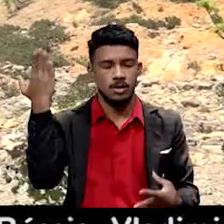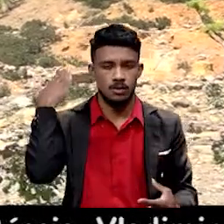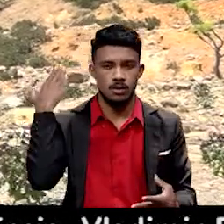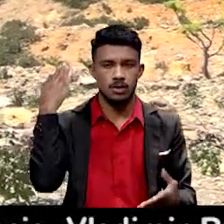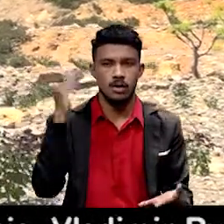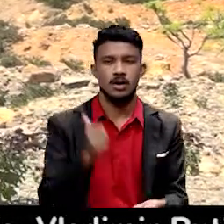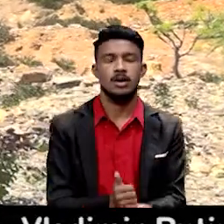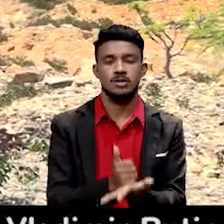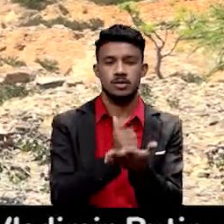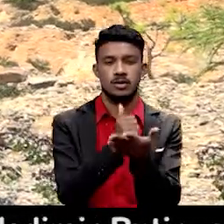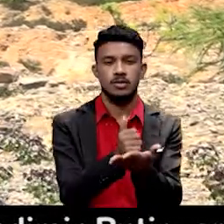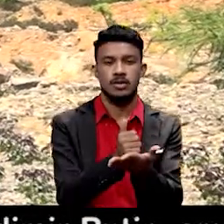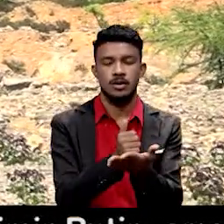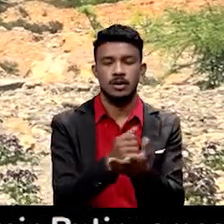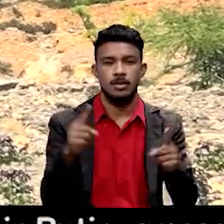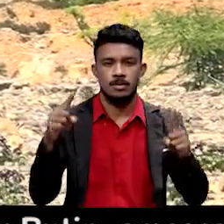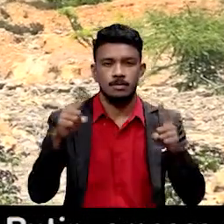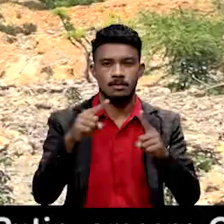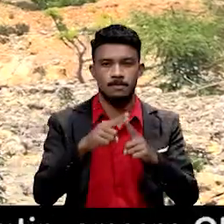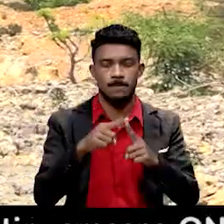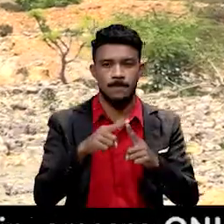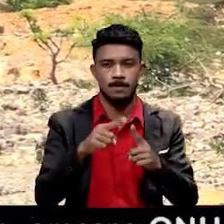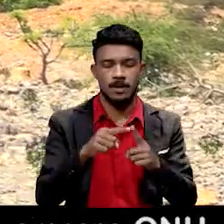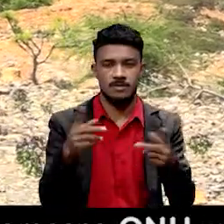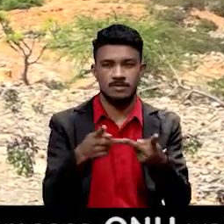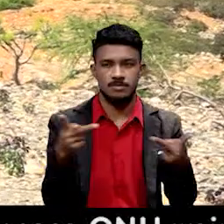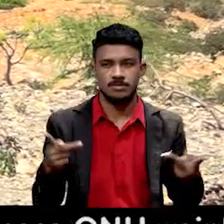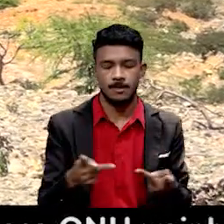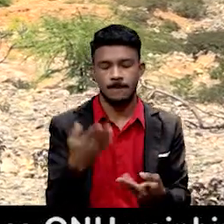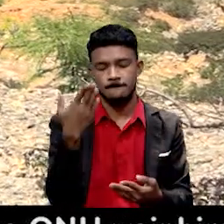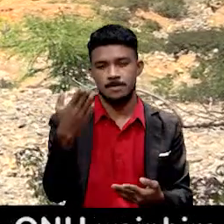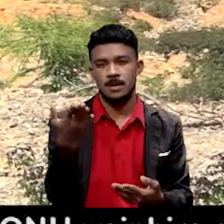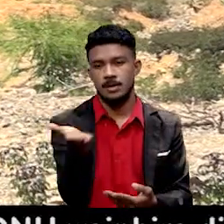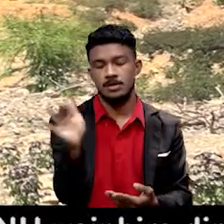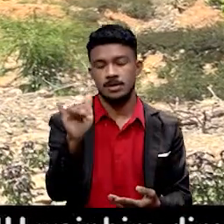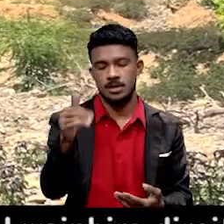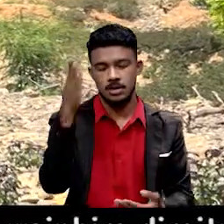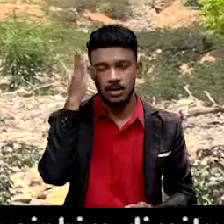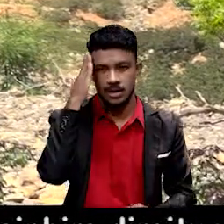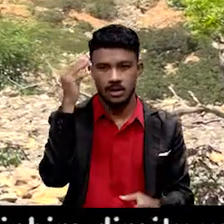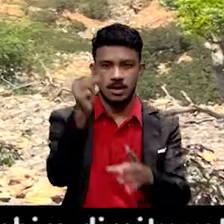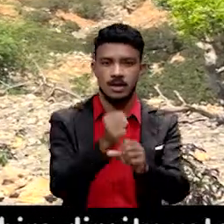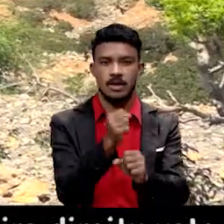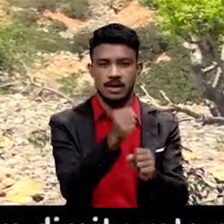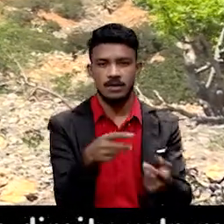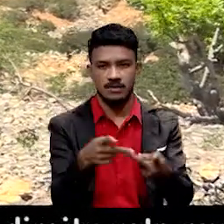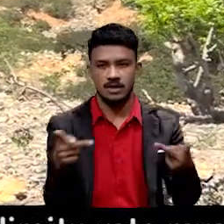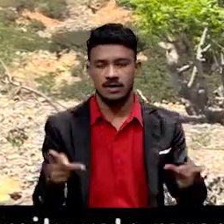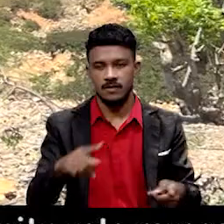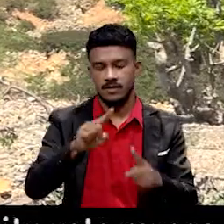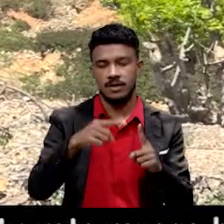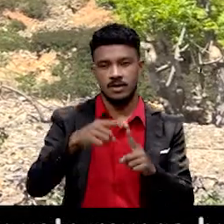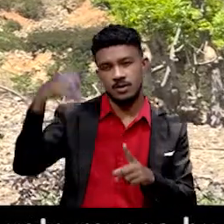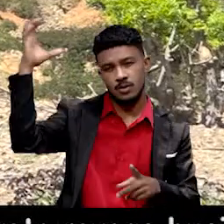kontribui duni ba be deteriorizasau na ambiente i fatine bait bocera tene keefatin sirne bahira udang bot